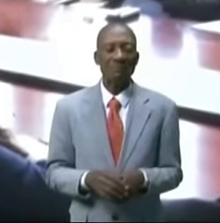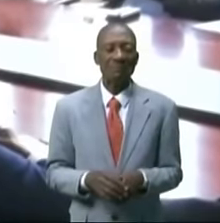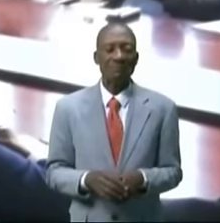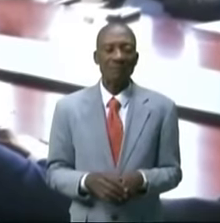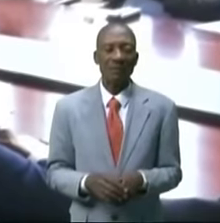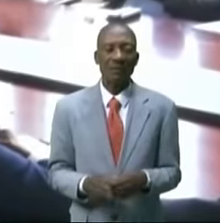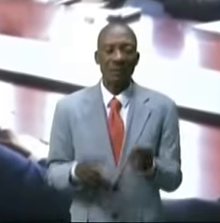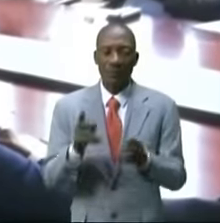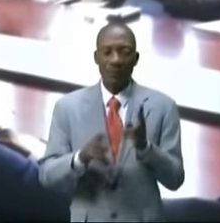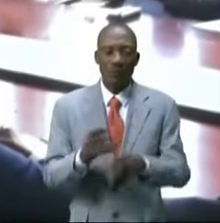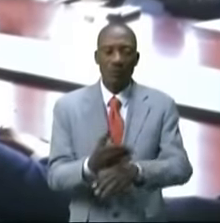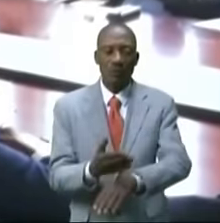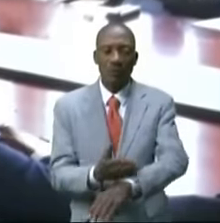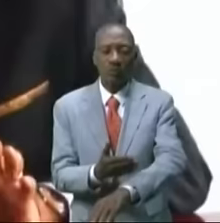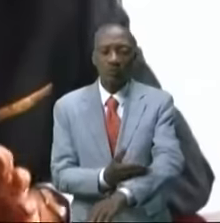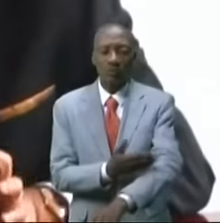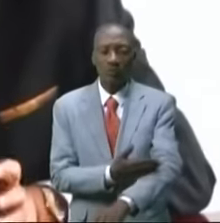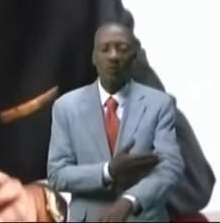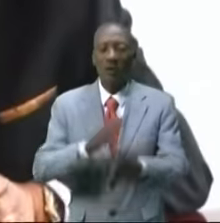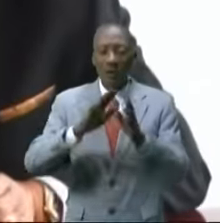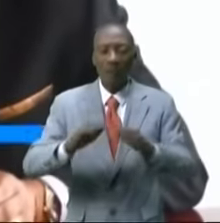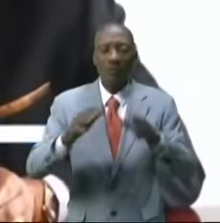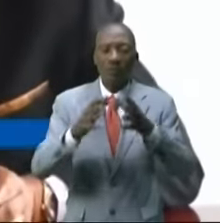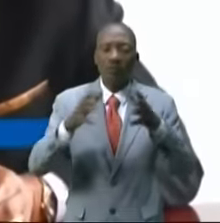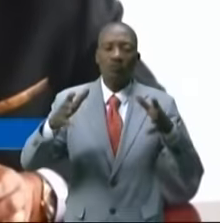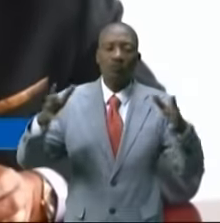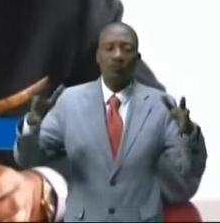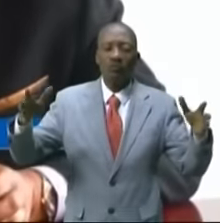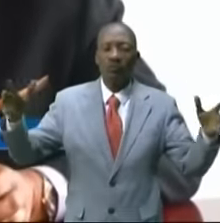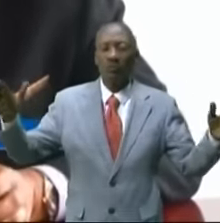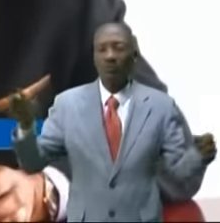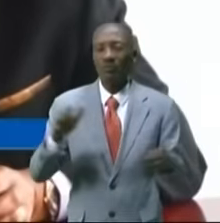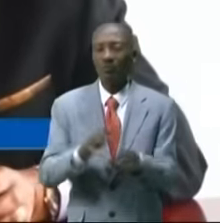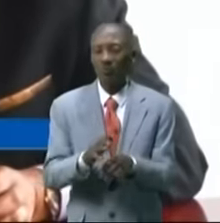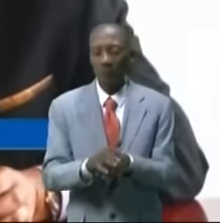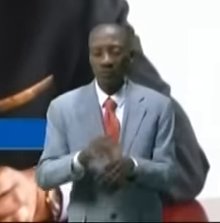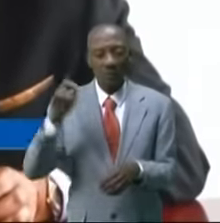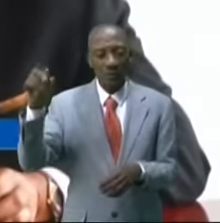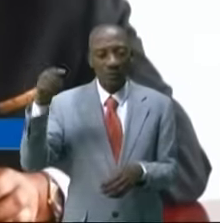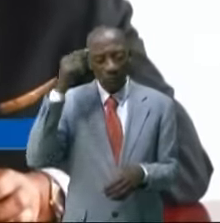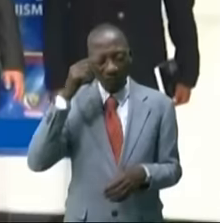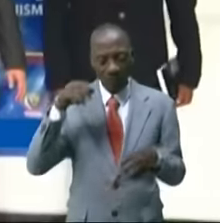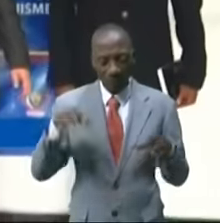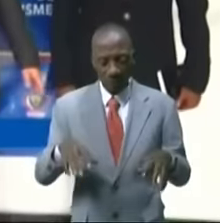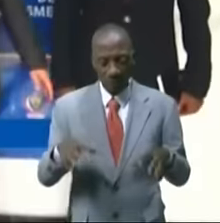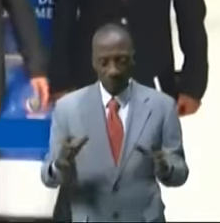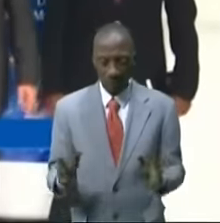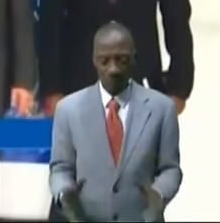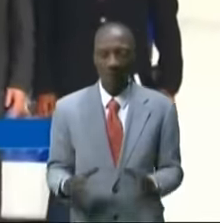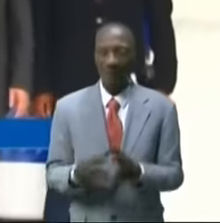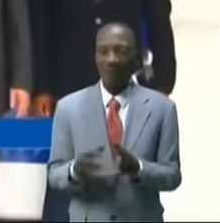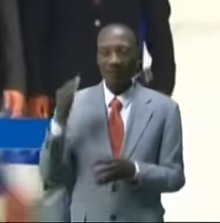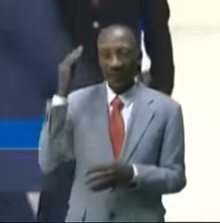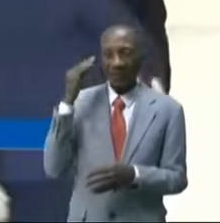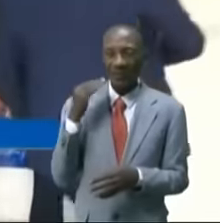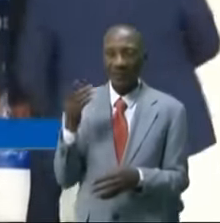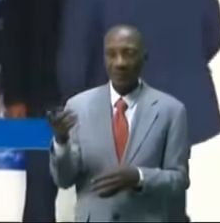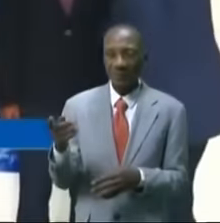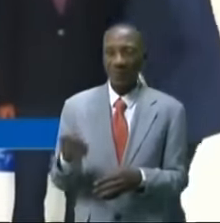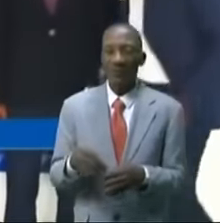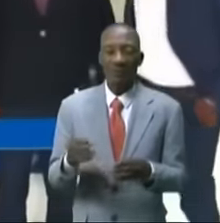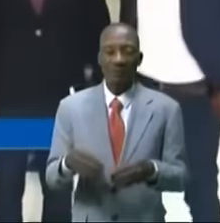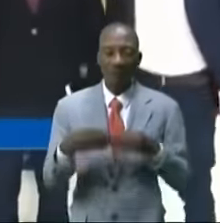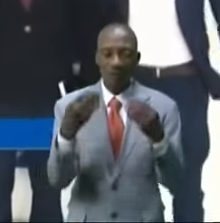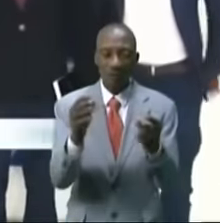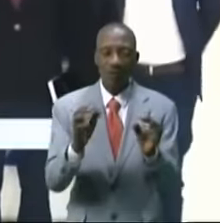monde. Face à cette situation irréversible, le gouvernement congolais par les canals de Pius Mabilou veut donner un autre